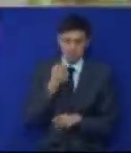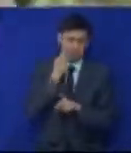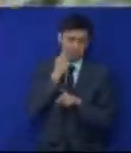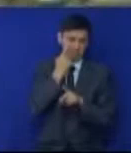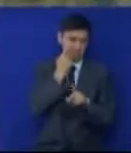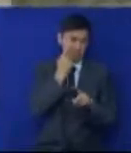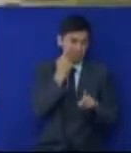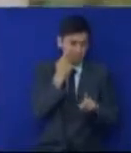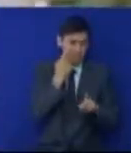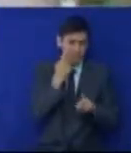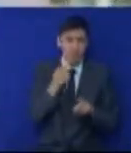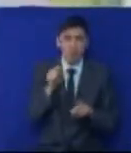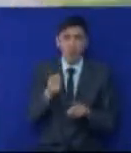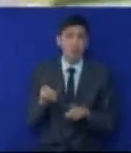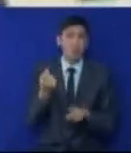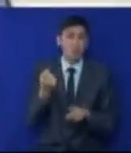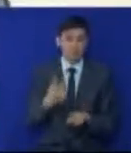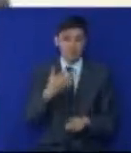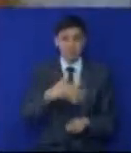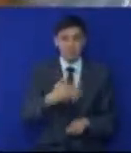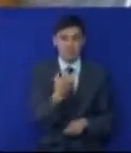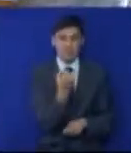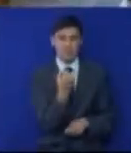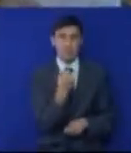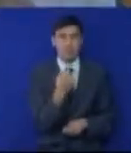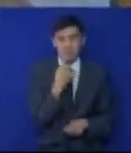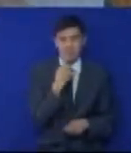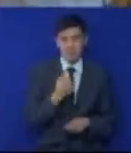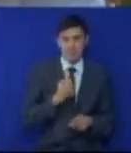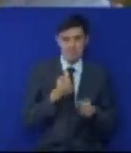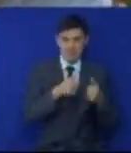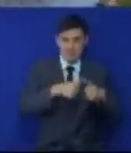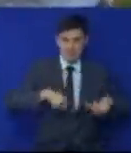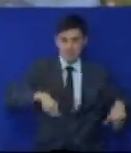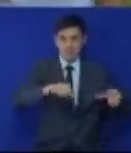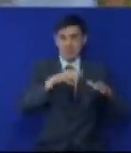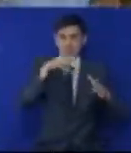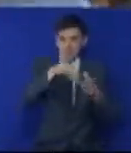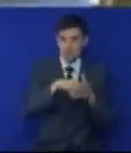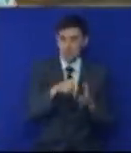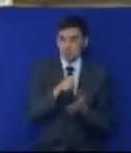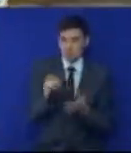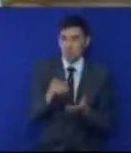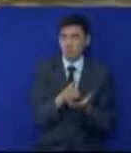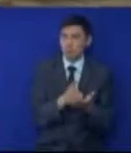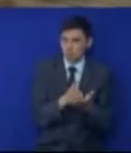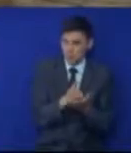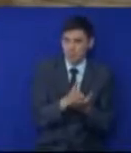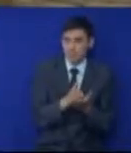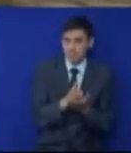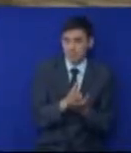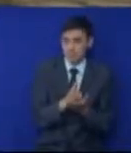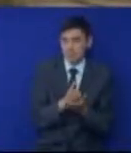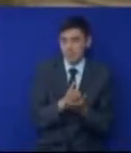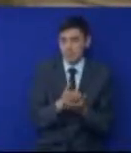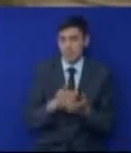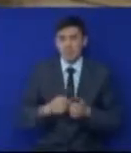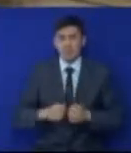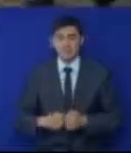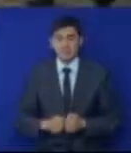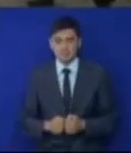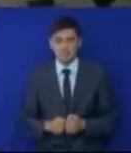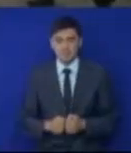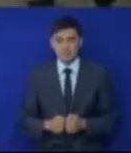Олар қаламыздағы 55-те 11 әскери бөлімінде отан алдындағы борыштарын өтеп жүрген жауынгерлер мен келісім шарт бойынша қызмет жасап жүрген